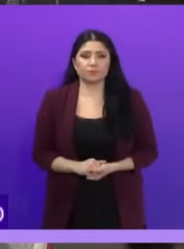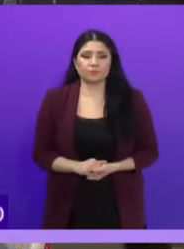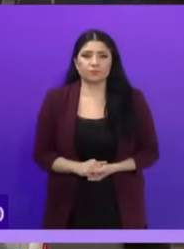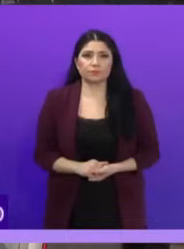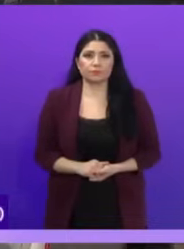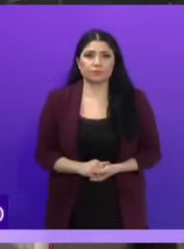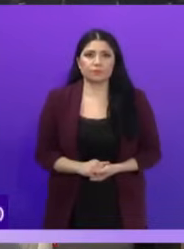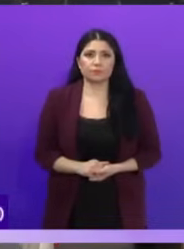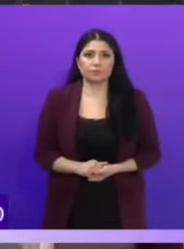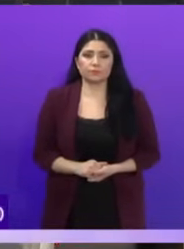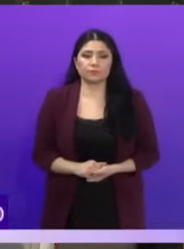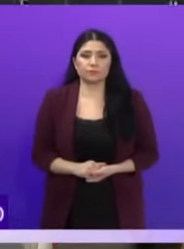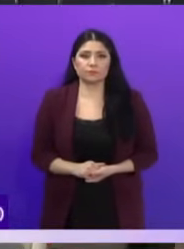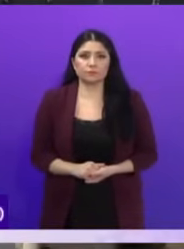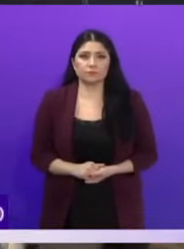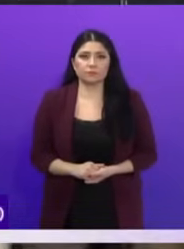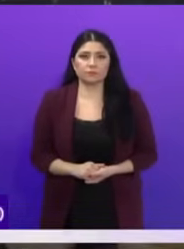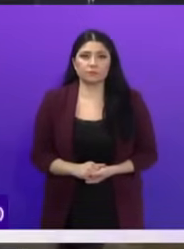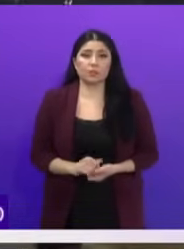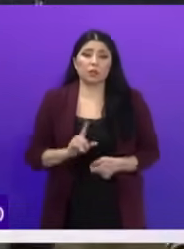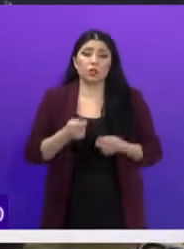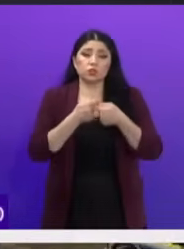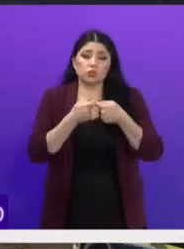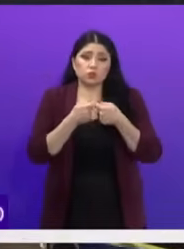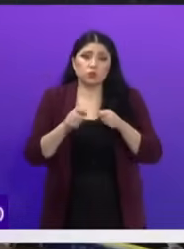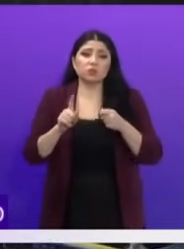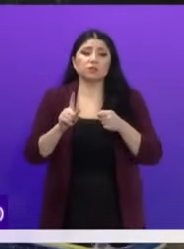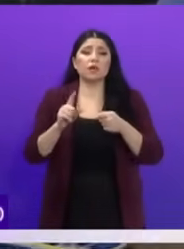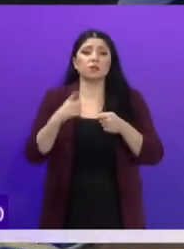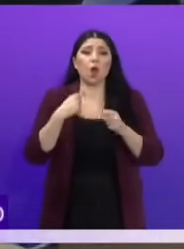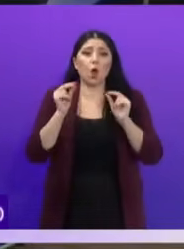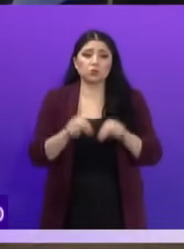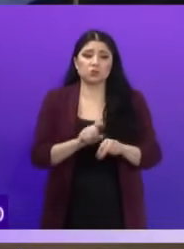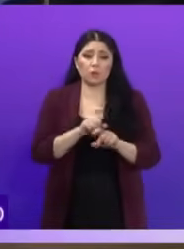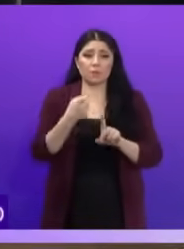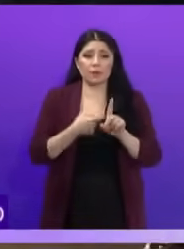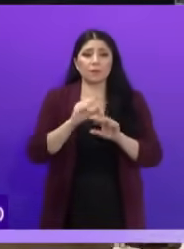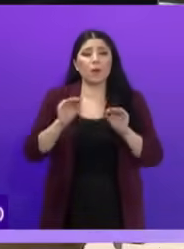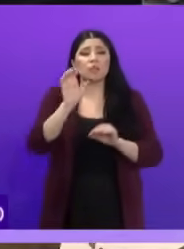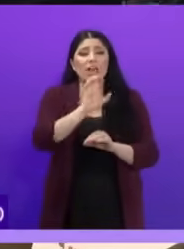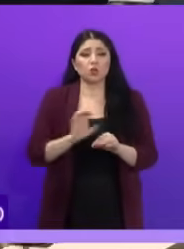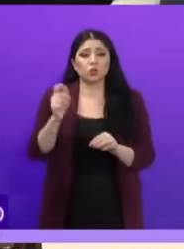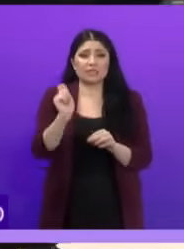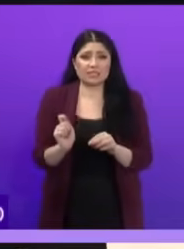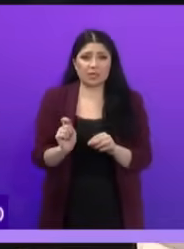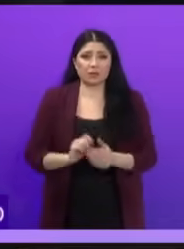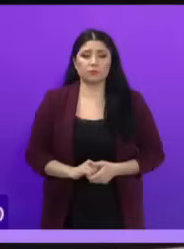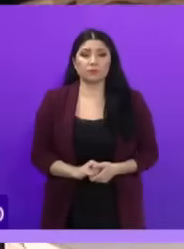s-au coalizat, să spunem, fermierii din diferite zone ale țării și au dus la aceste proteste, care